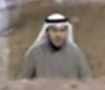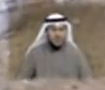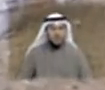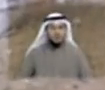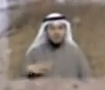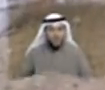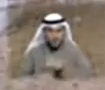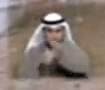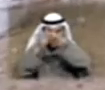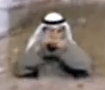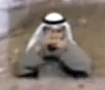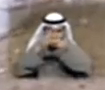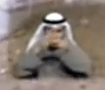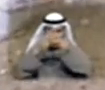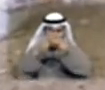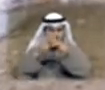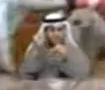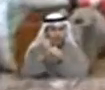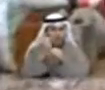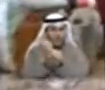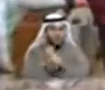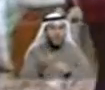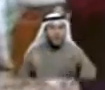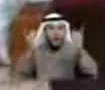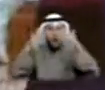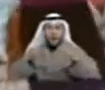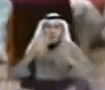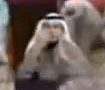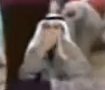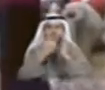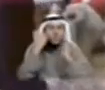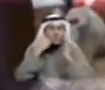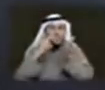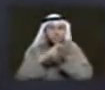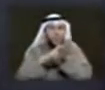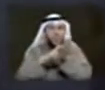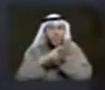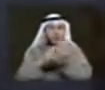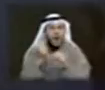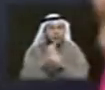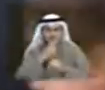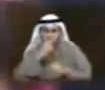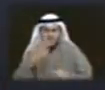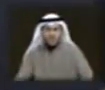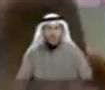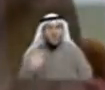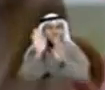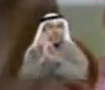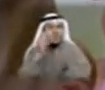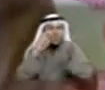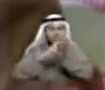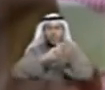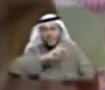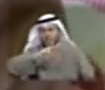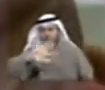الله ورعاه ولا سيما أمام استفحال الوضع السوري في العالم كله وليس في سوريا فحسب، فطالب حفظه الله